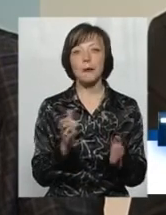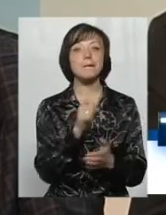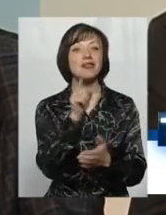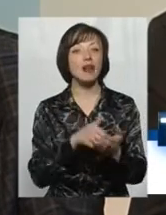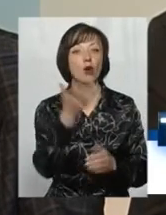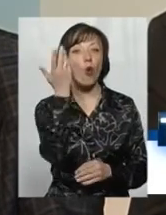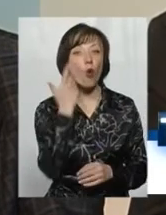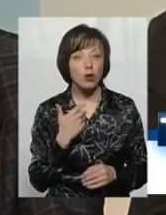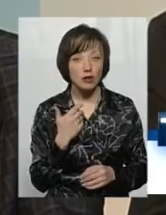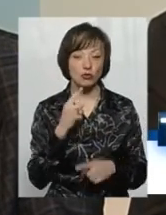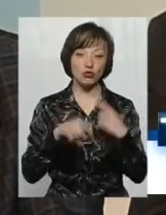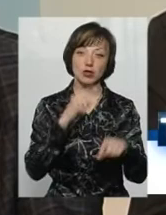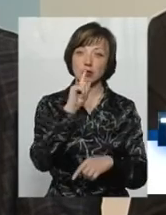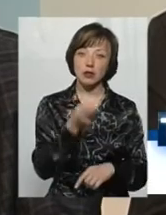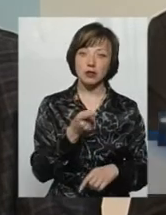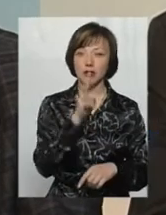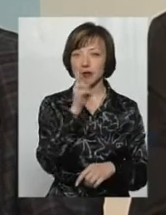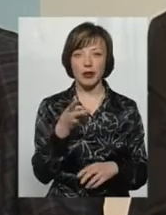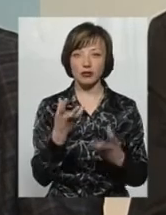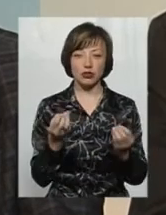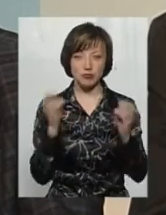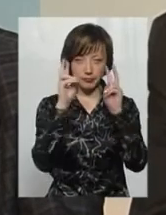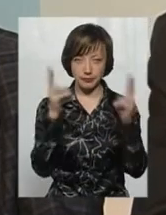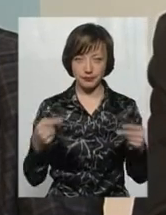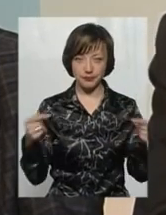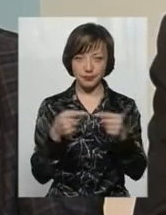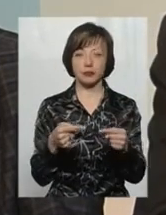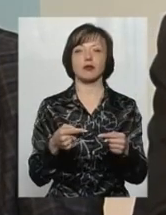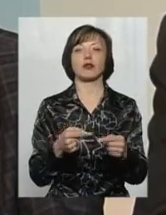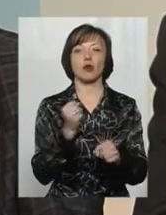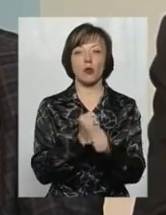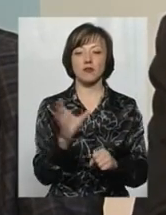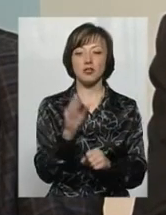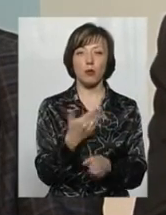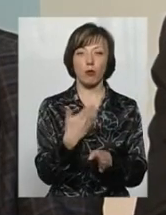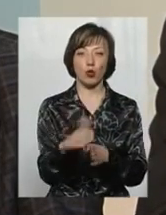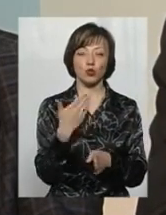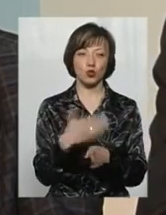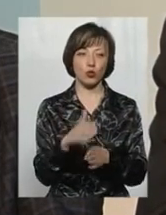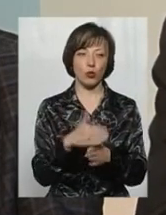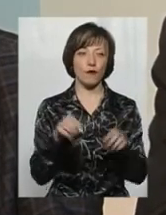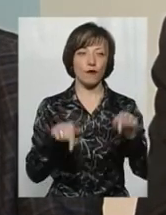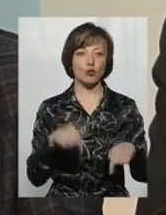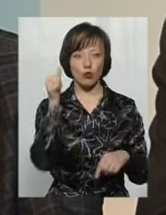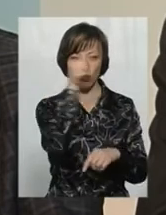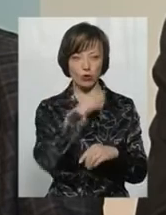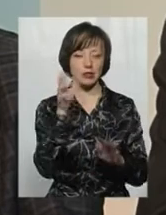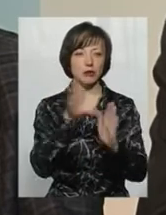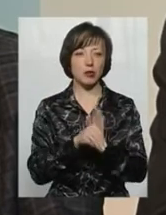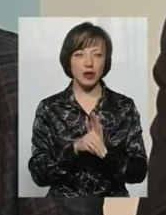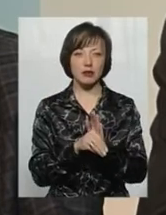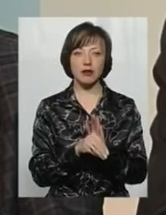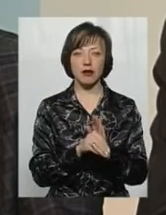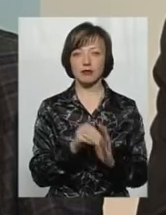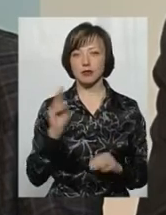будемо робити, через рік чи через два, ми ще не визначилися, ми робимо все поступово. Тобто в цьому році запровадимо валідатори